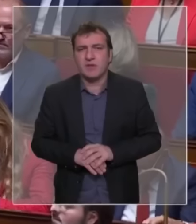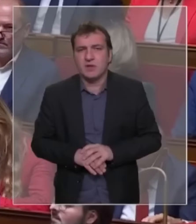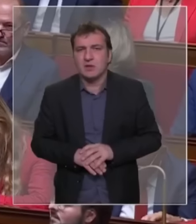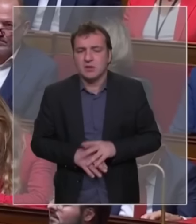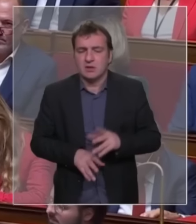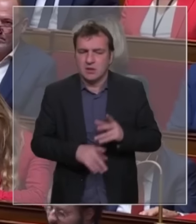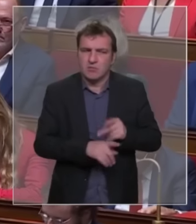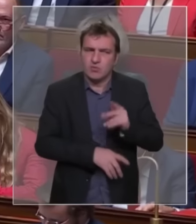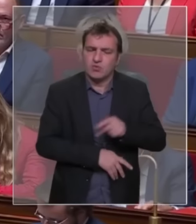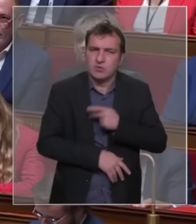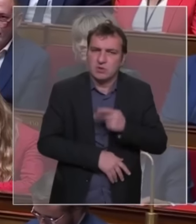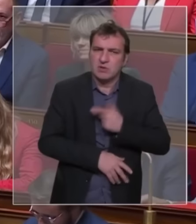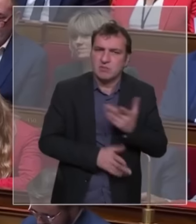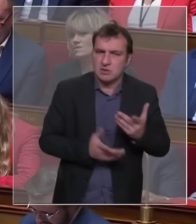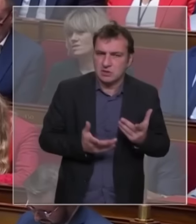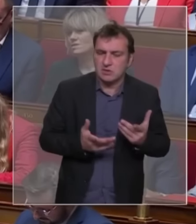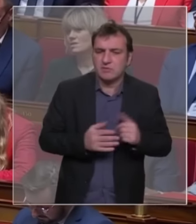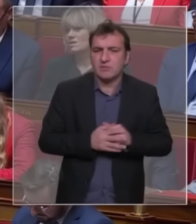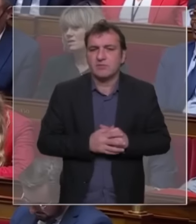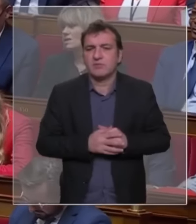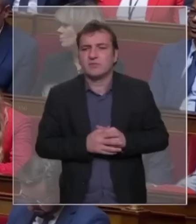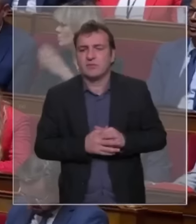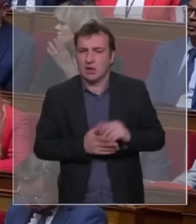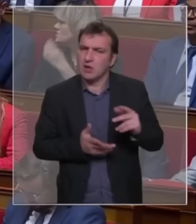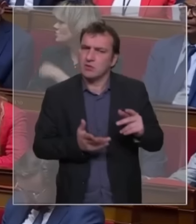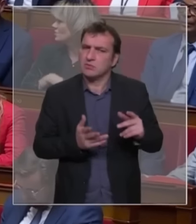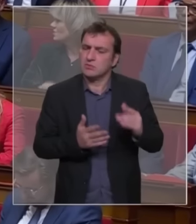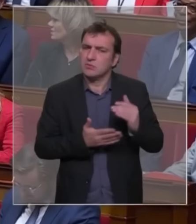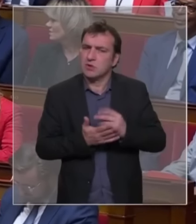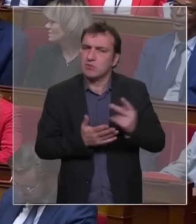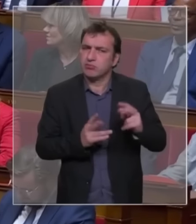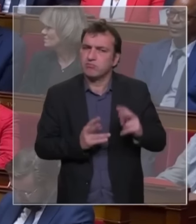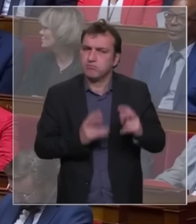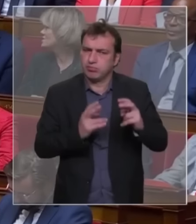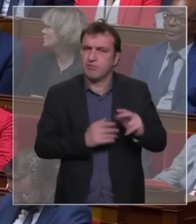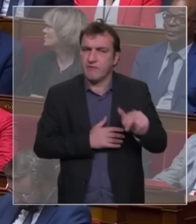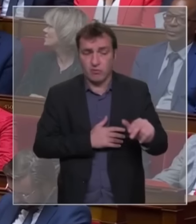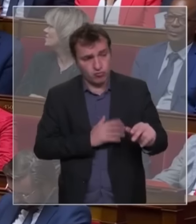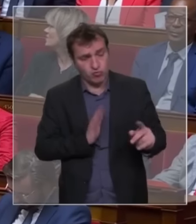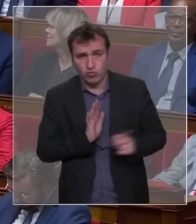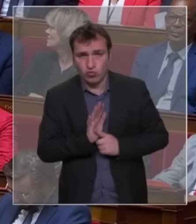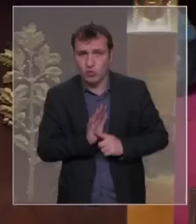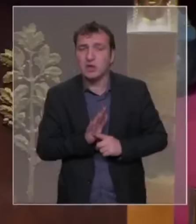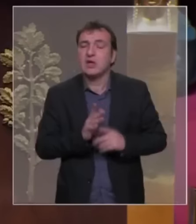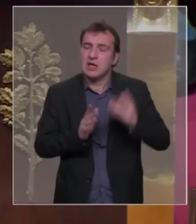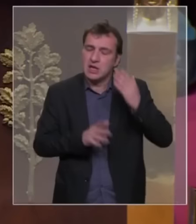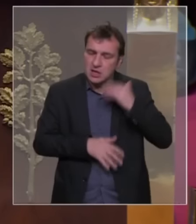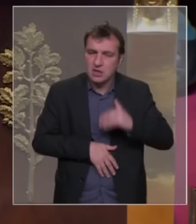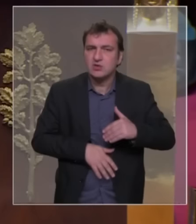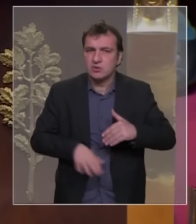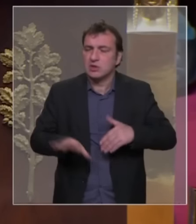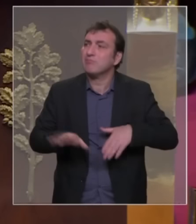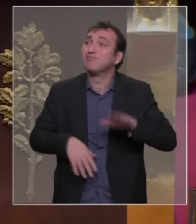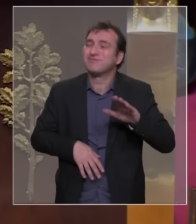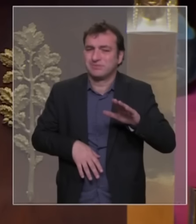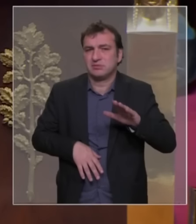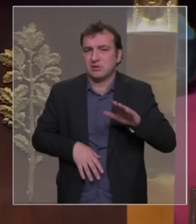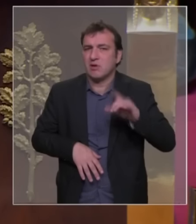qui font l'objet d'une revalorisation légitime et je sais qu'ils répondront présents au service des Français tant il y a